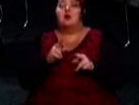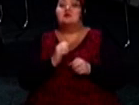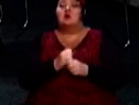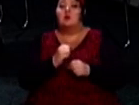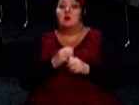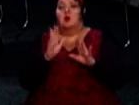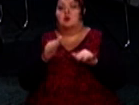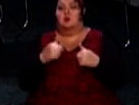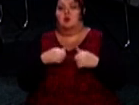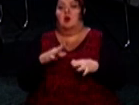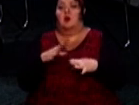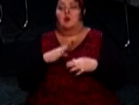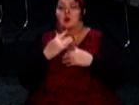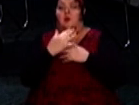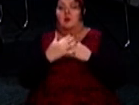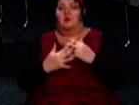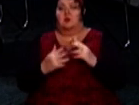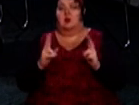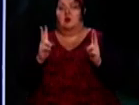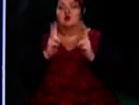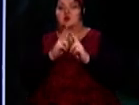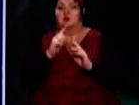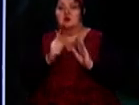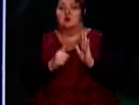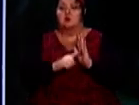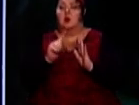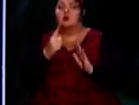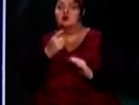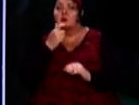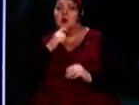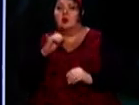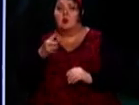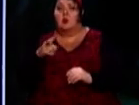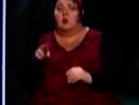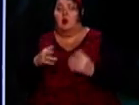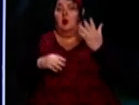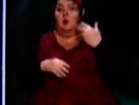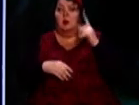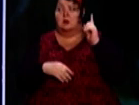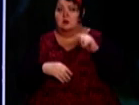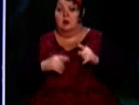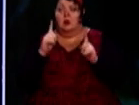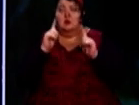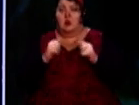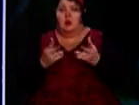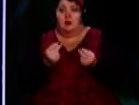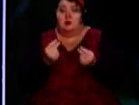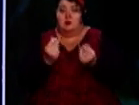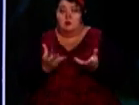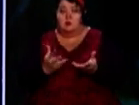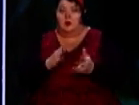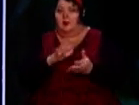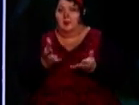Тоді в мене було б, вибачте, на загал зустрічне запитання, чому пані Юля, коли вона знає, скільки це коштує, як це має виглядати,